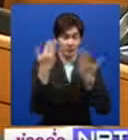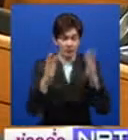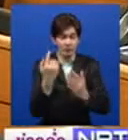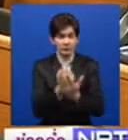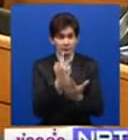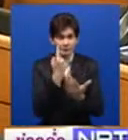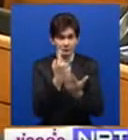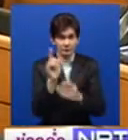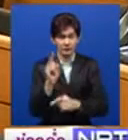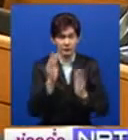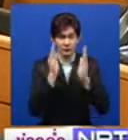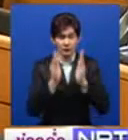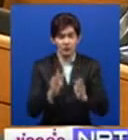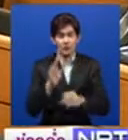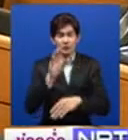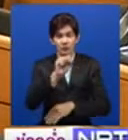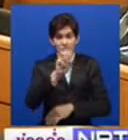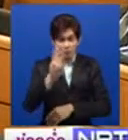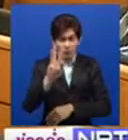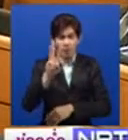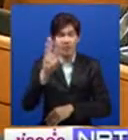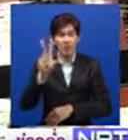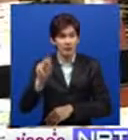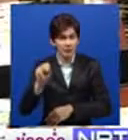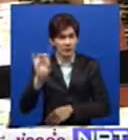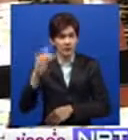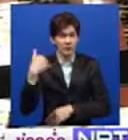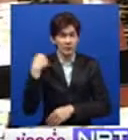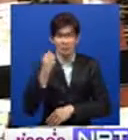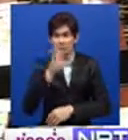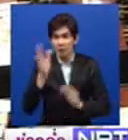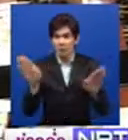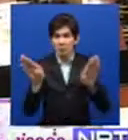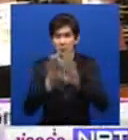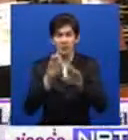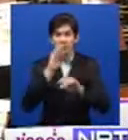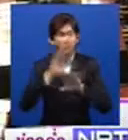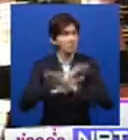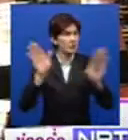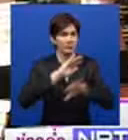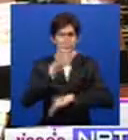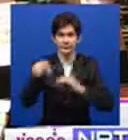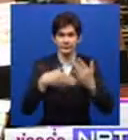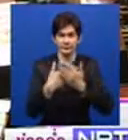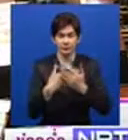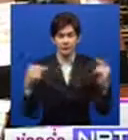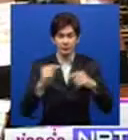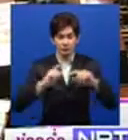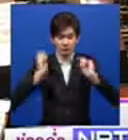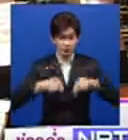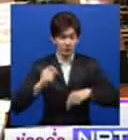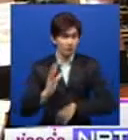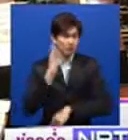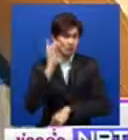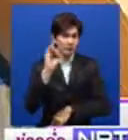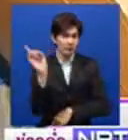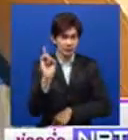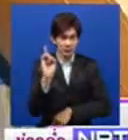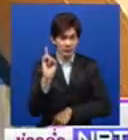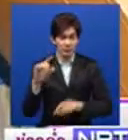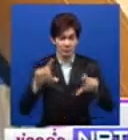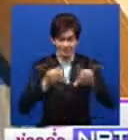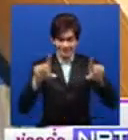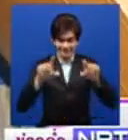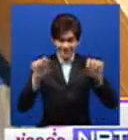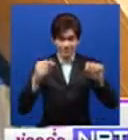แทนอดีต 38สวได้แถลงปิดคดีโดยปฏิเสธทุกข้อกล่าวหาส่วนการลงมติในวันพรุ่งนี้มีบัตรลง